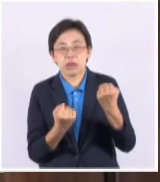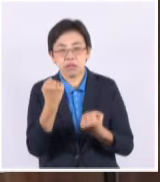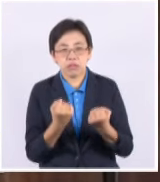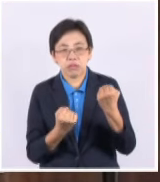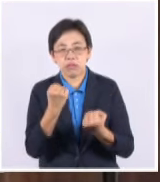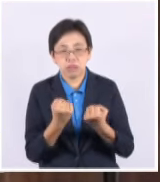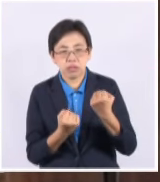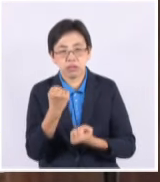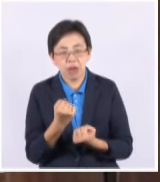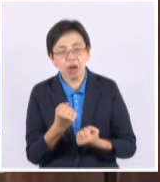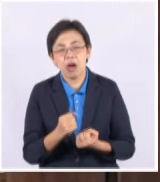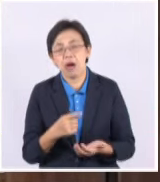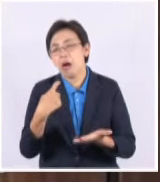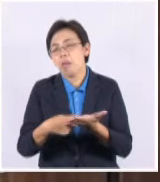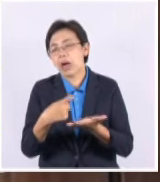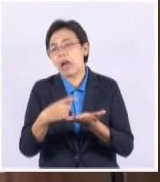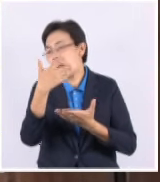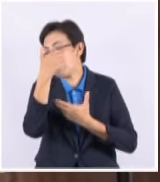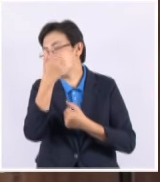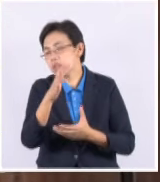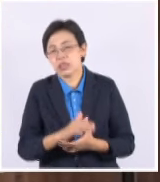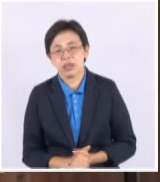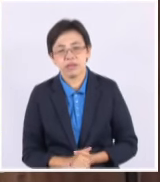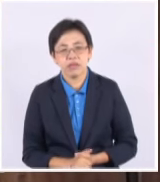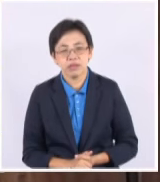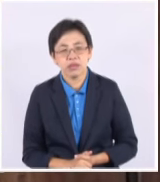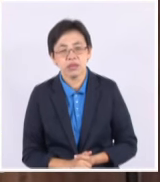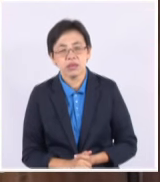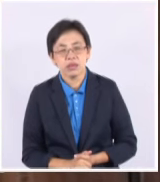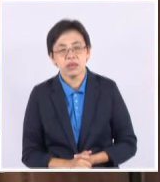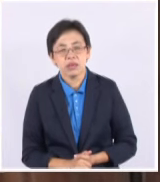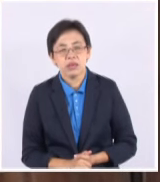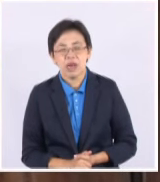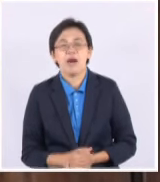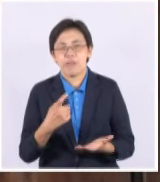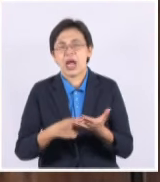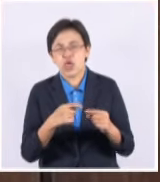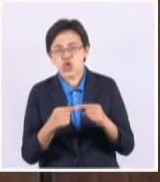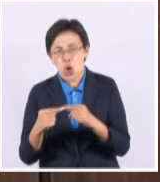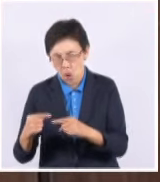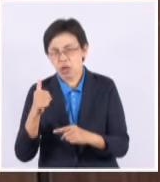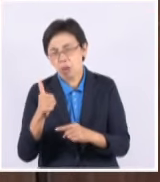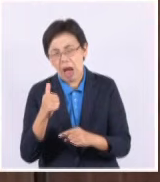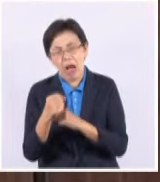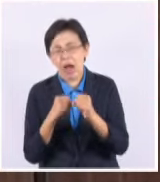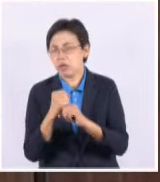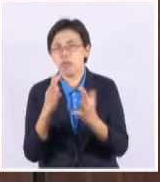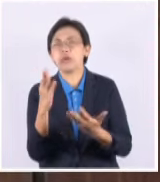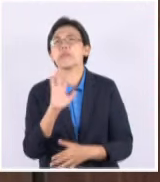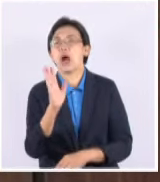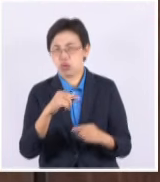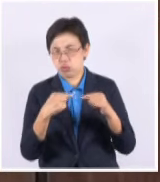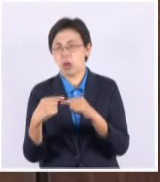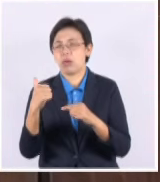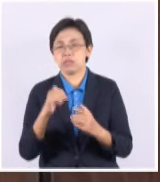นที่ไม่ค่อยสนใจเรื่องประกันอย่าให้หมดดีที่สุด ใช่ใ